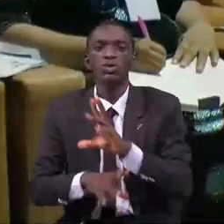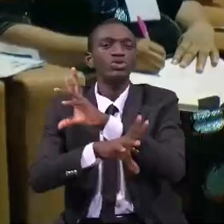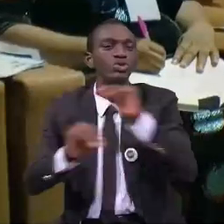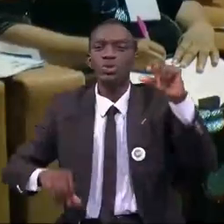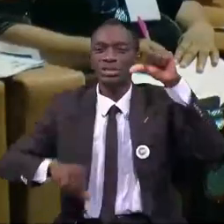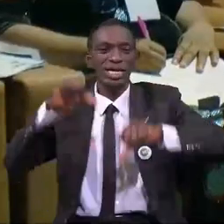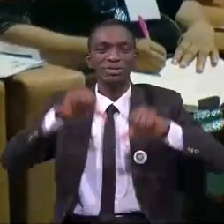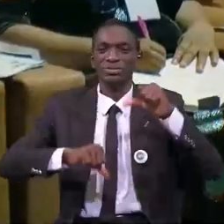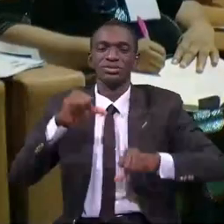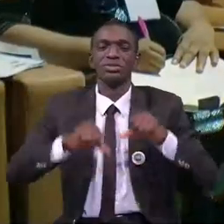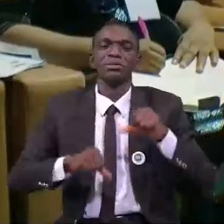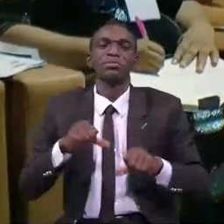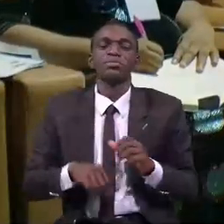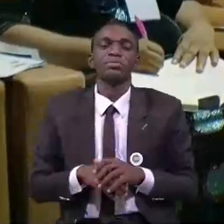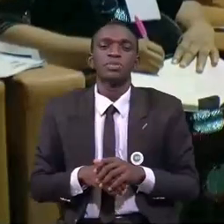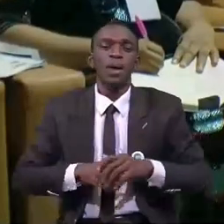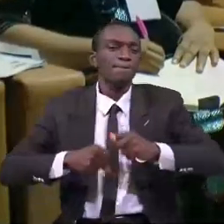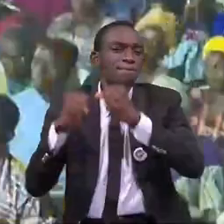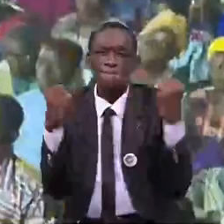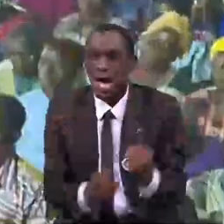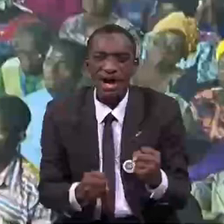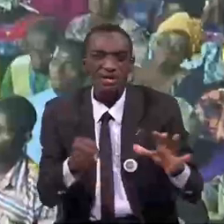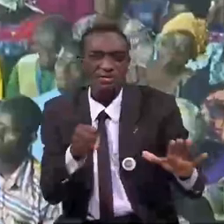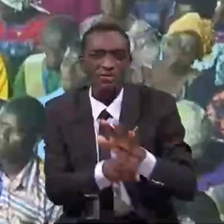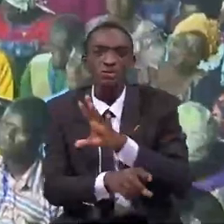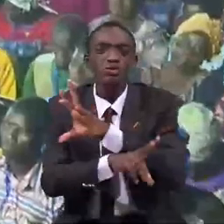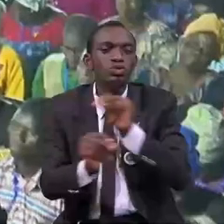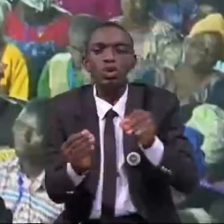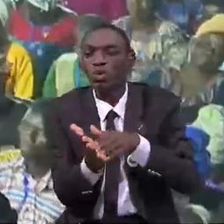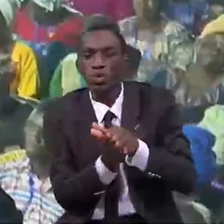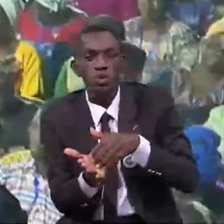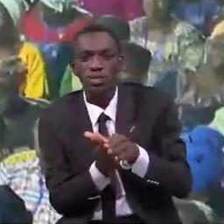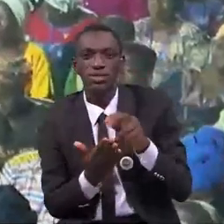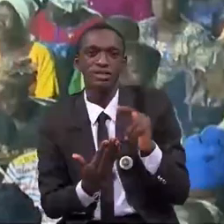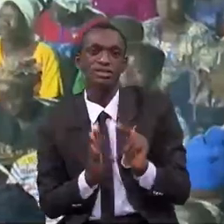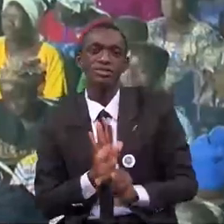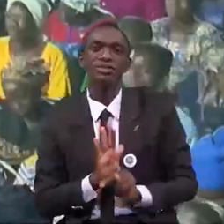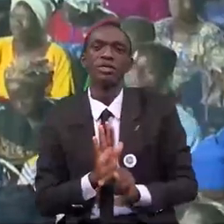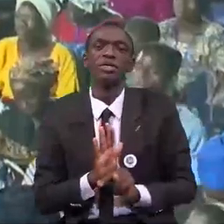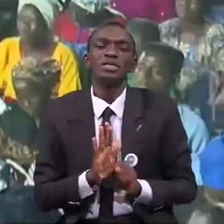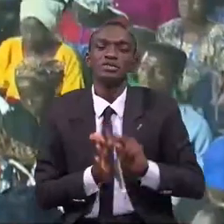garantie assuré sans doute puissante pas de